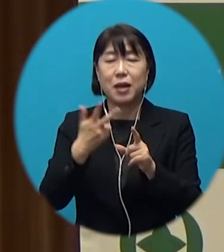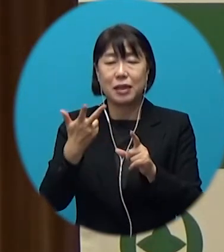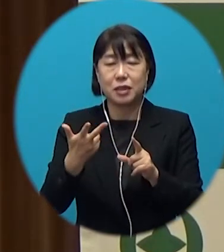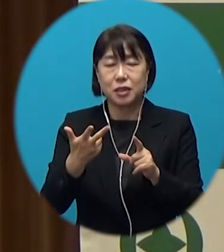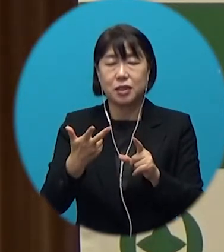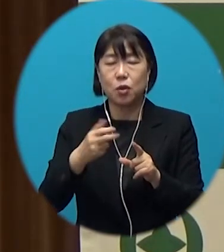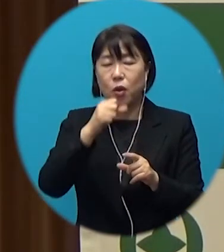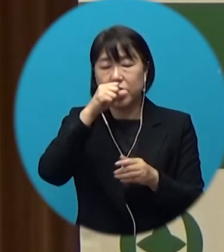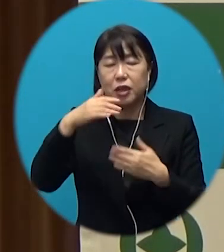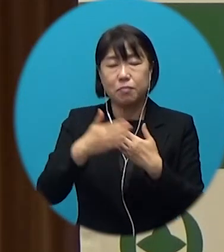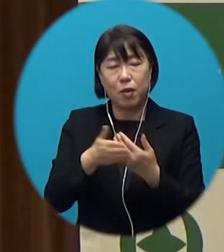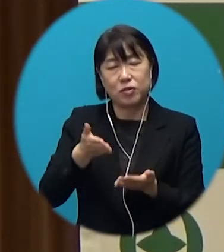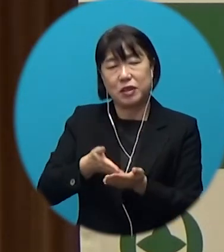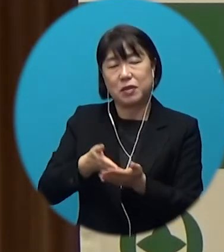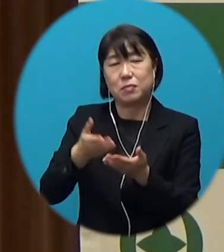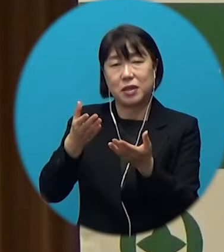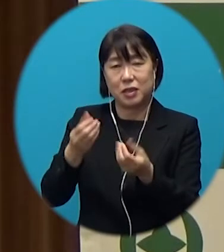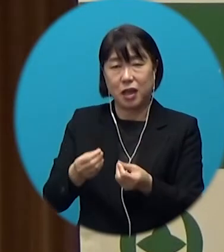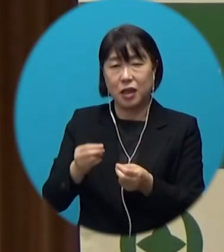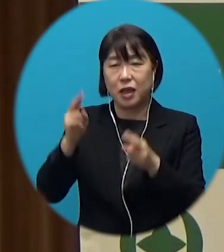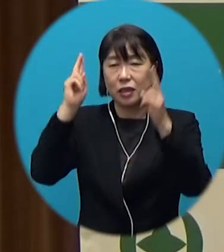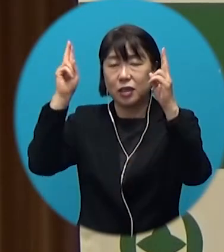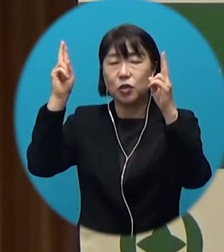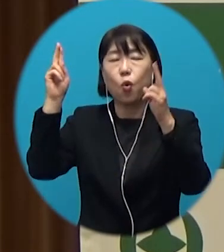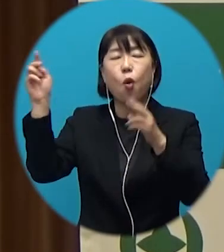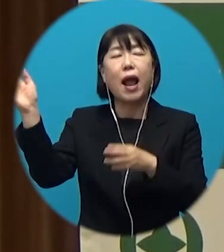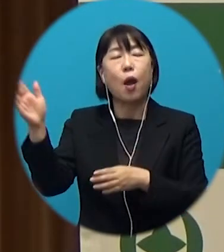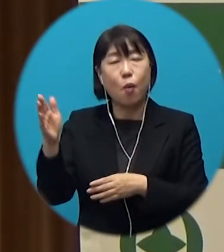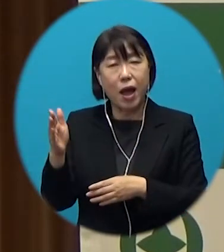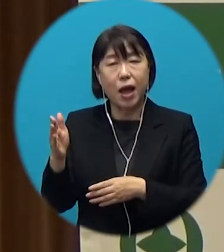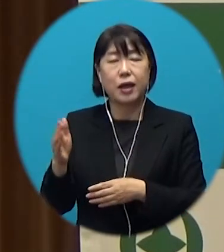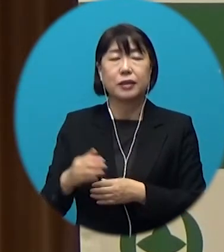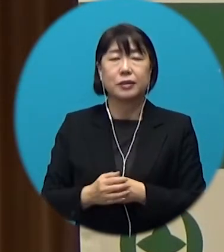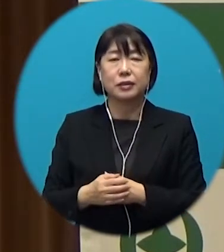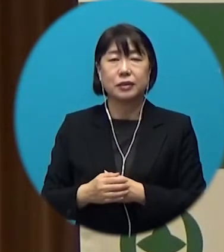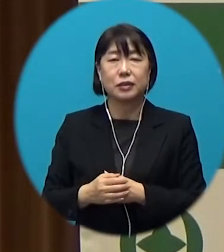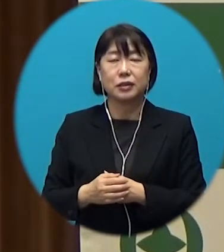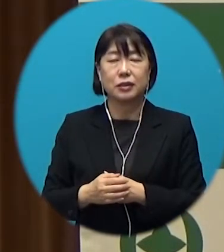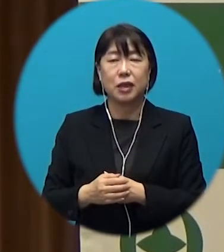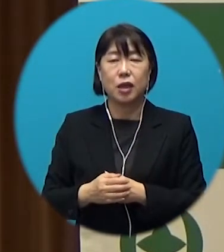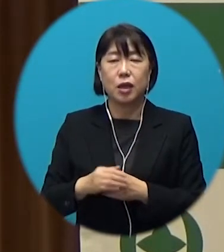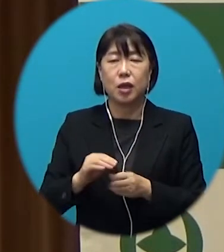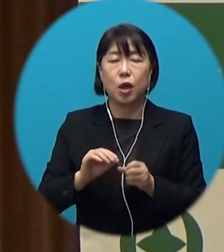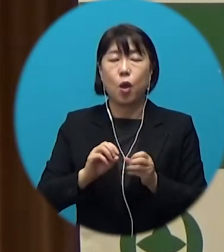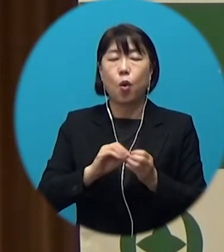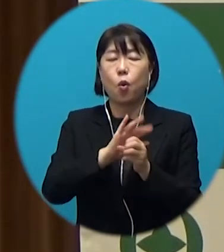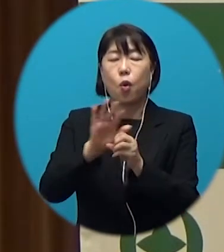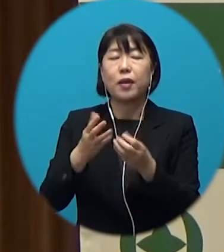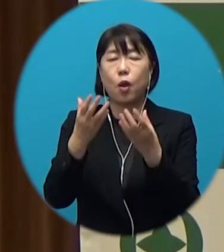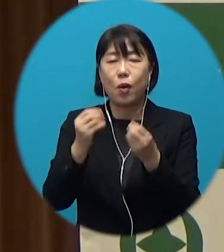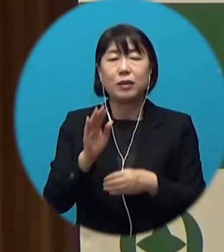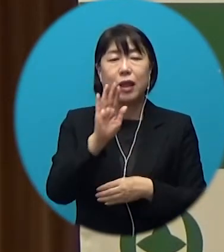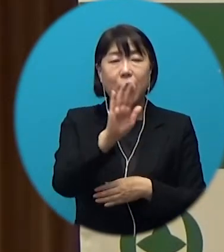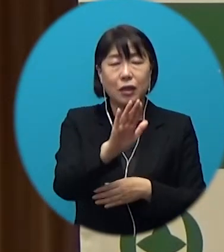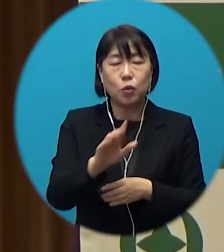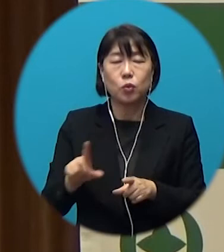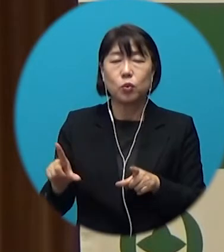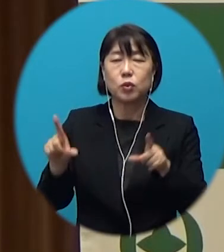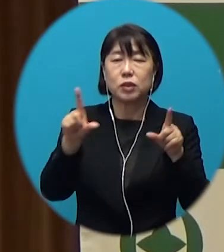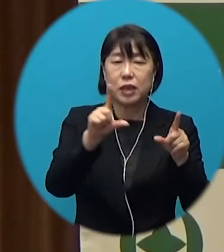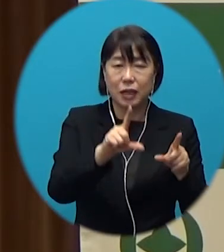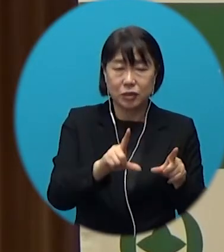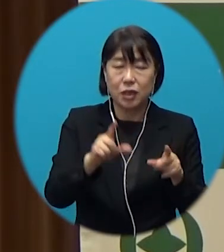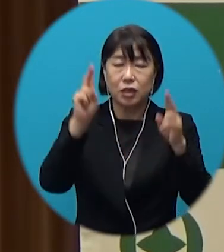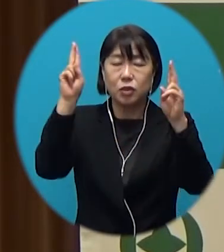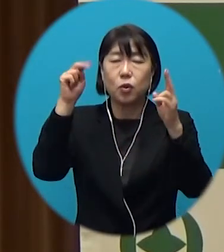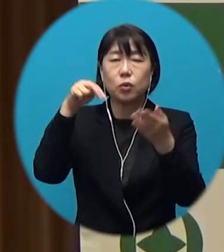明してきたんですが、企業の方々からはですね、やはりポストコロナにおける企業として求める